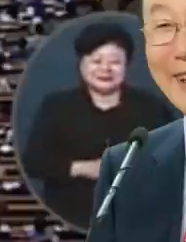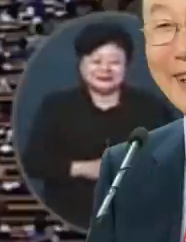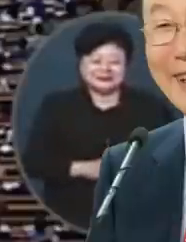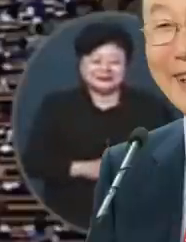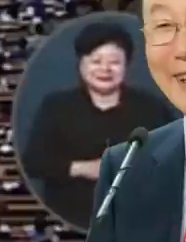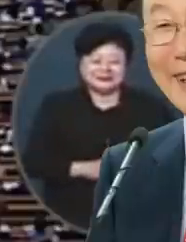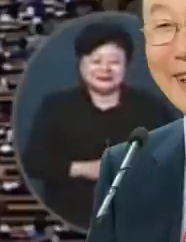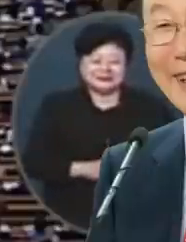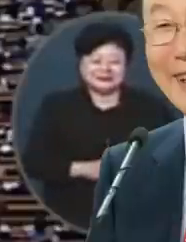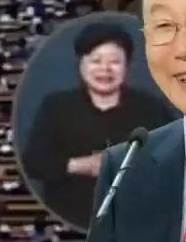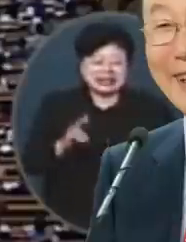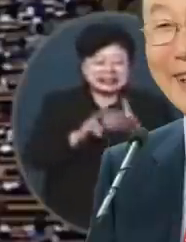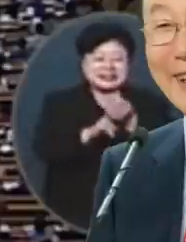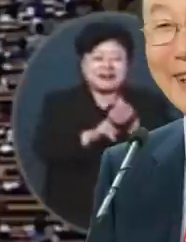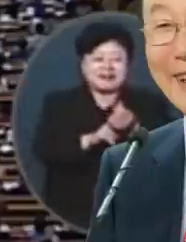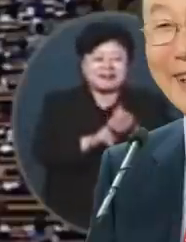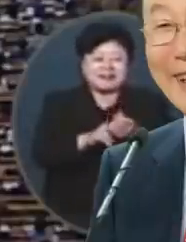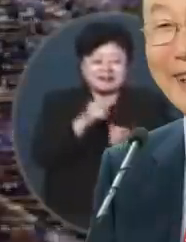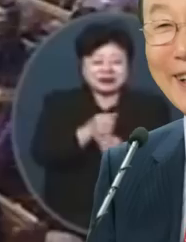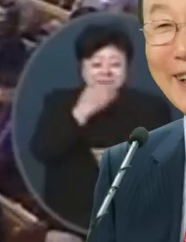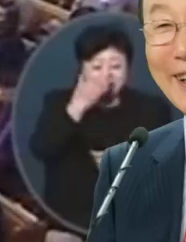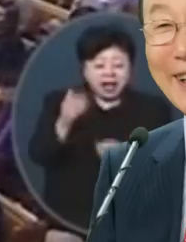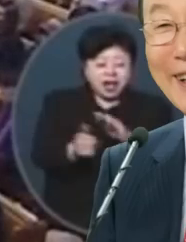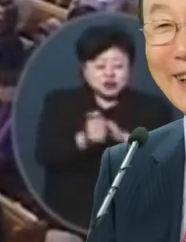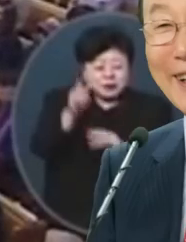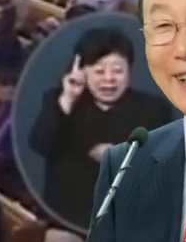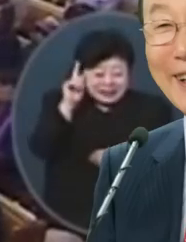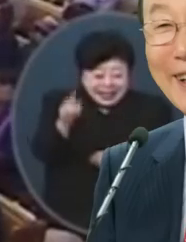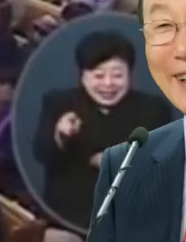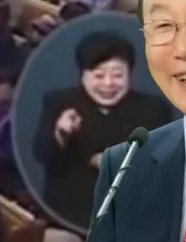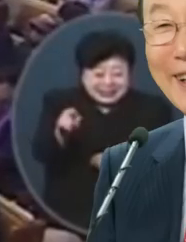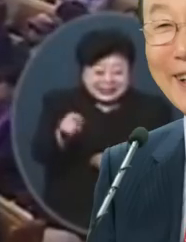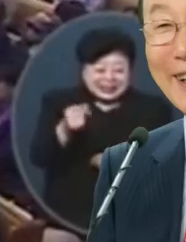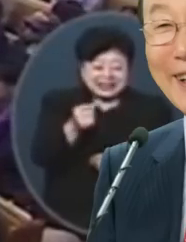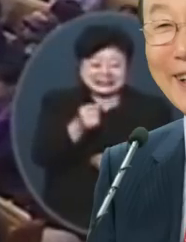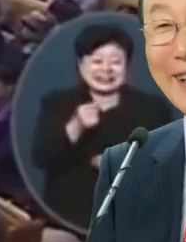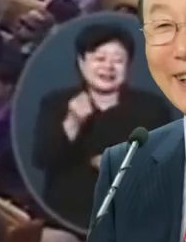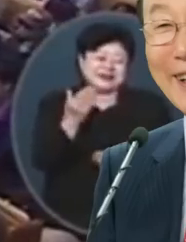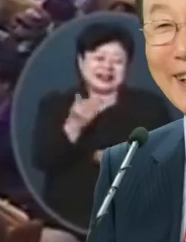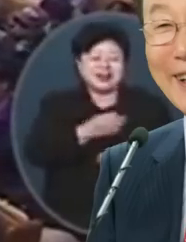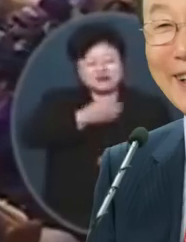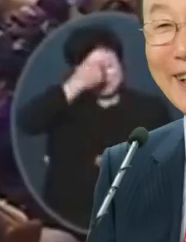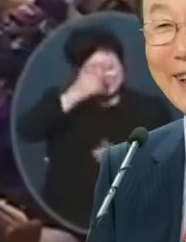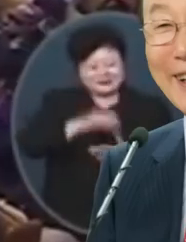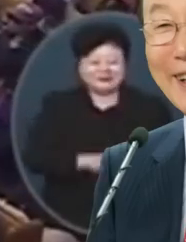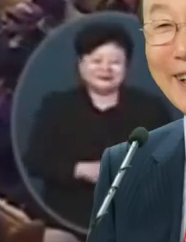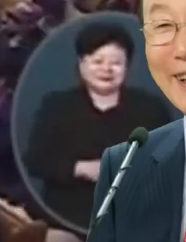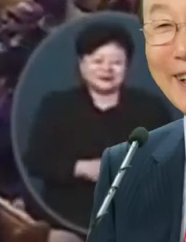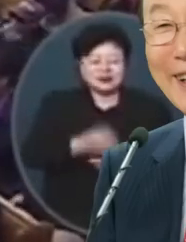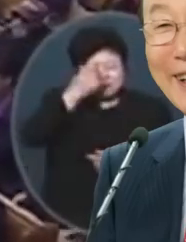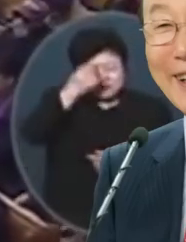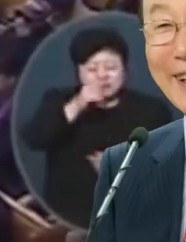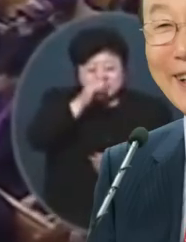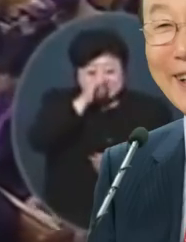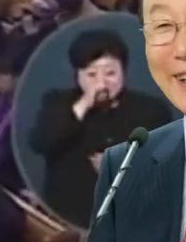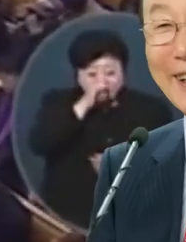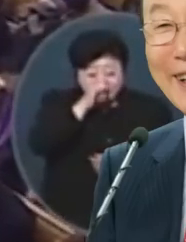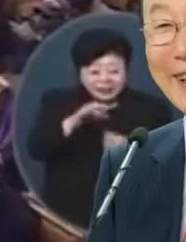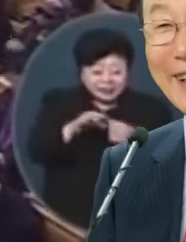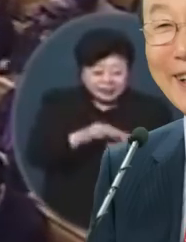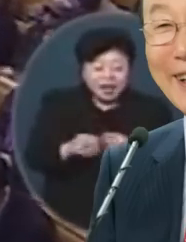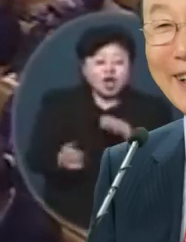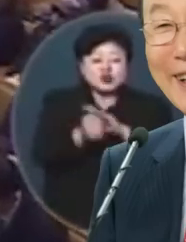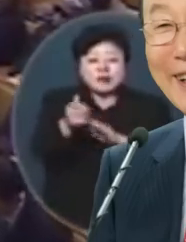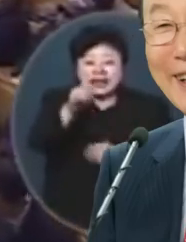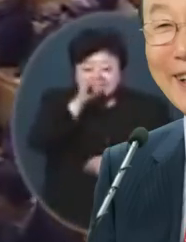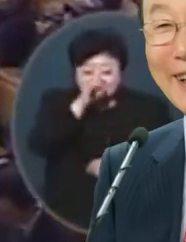기적을 가져올 수가 있는 것입니다. 소망과 내일을 가져다 주는 것이 꿈인 것입니다. 꿈이 있어야 소망이